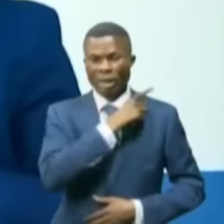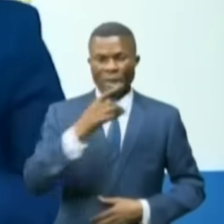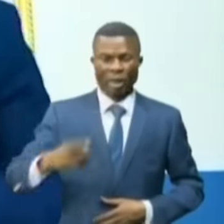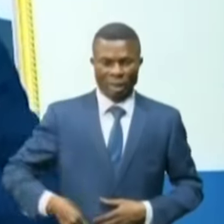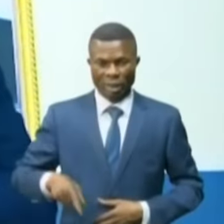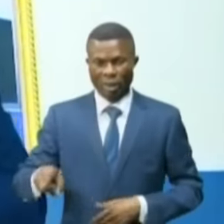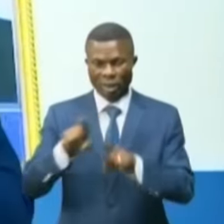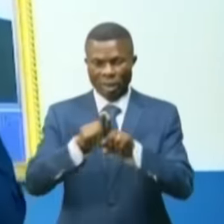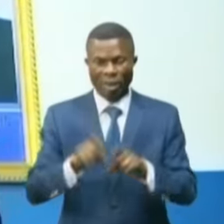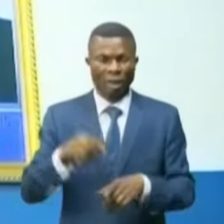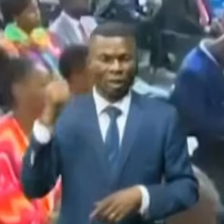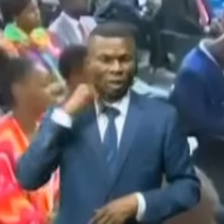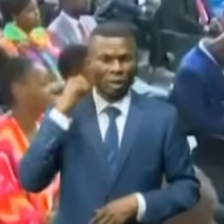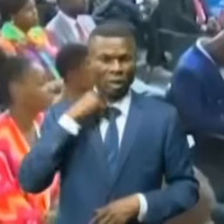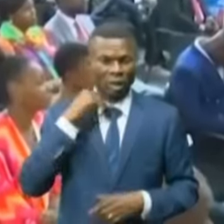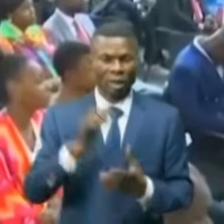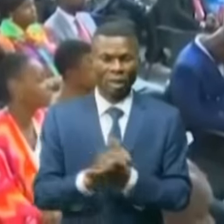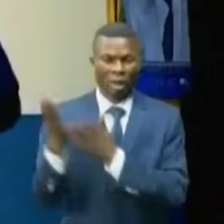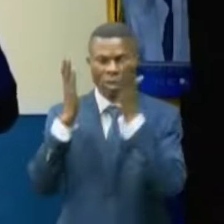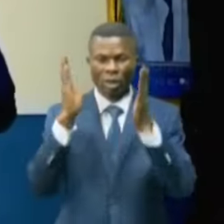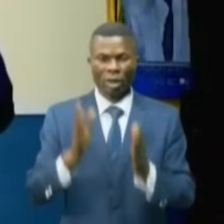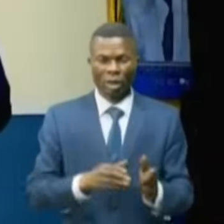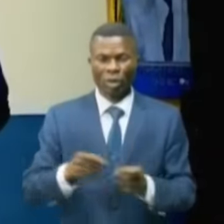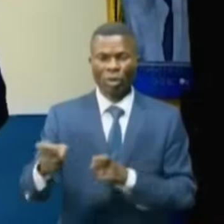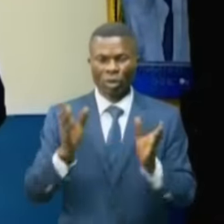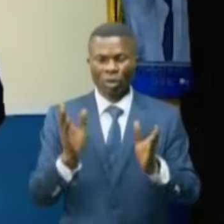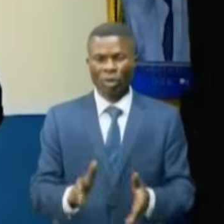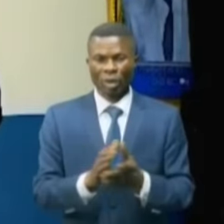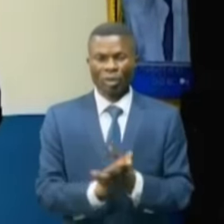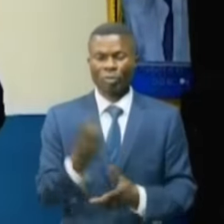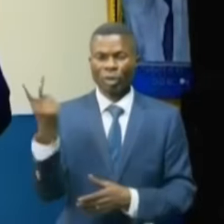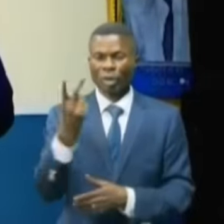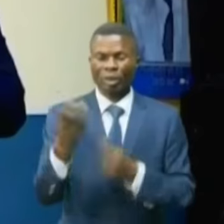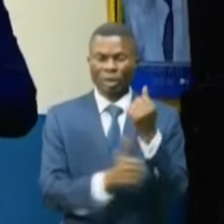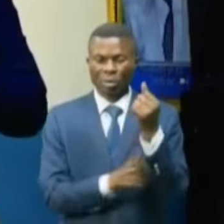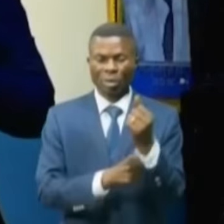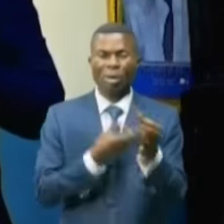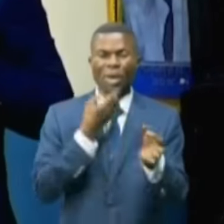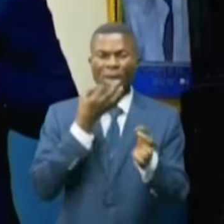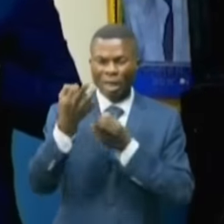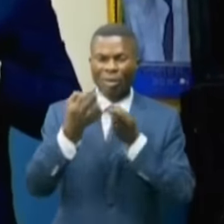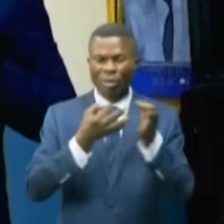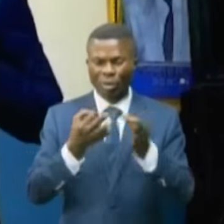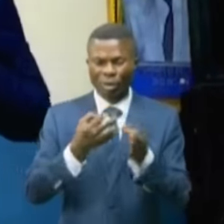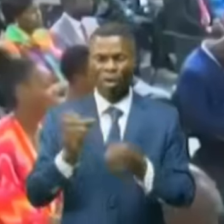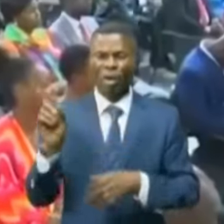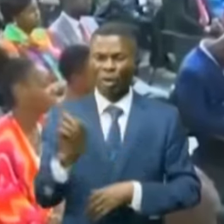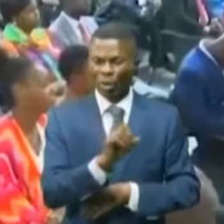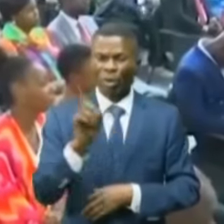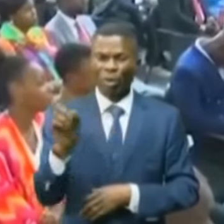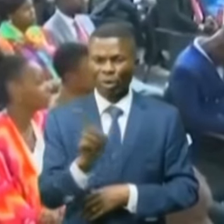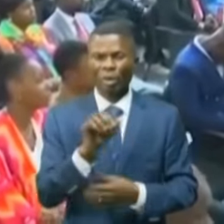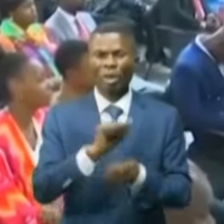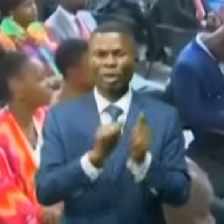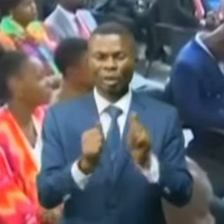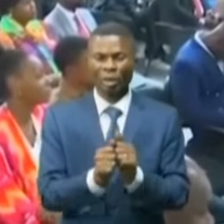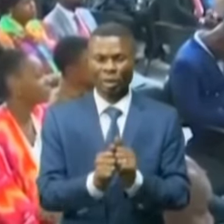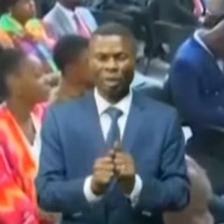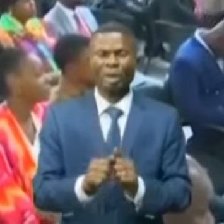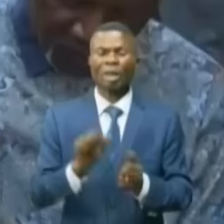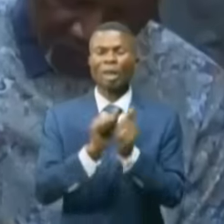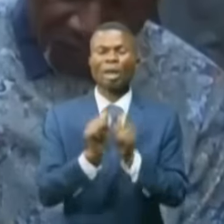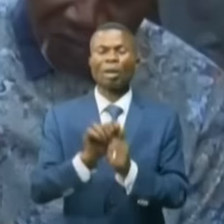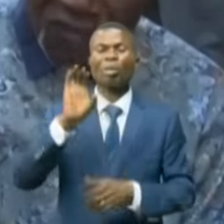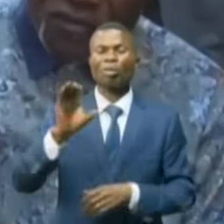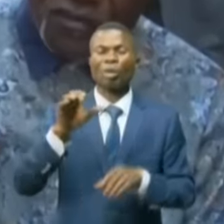Nzoimbengene, docteur en business administration. Les deux intervenants ont exposé respectivement sur les paysages bancaires